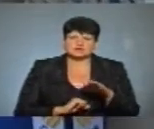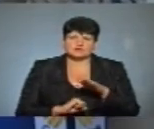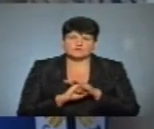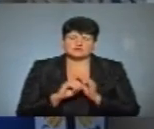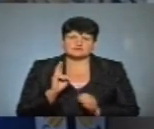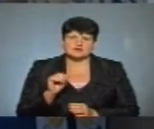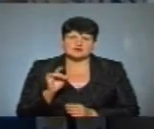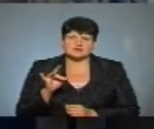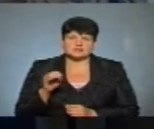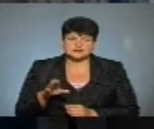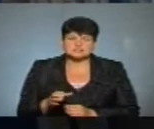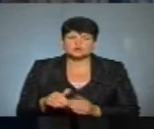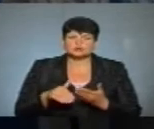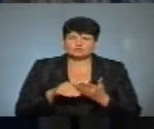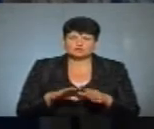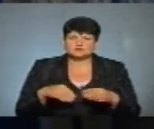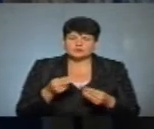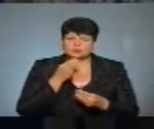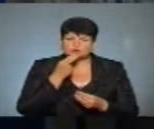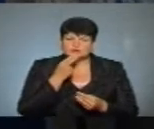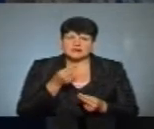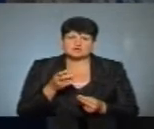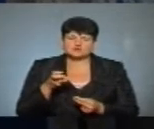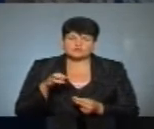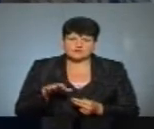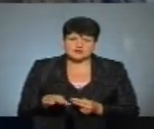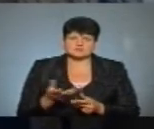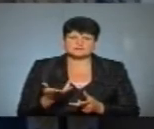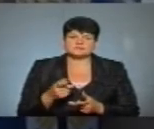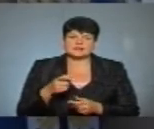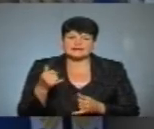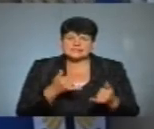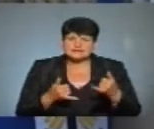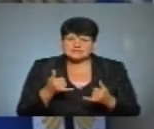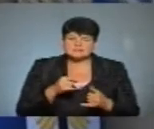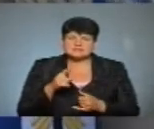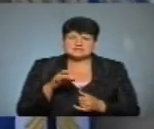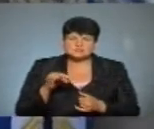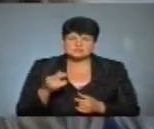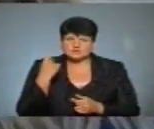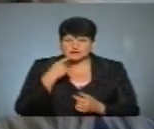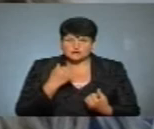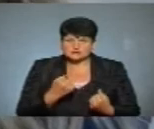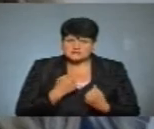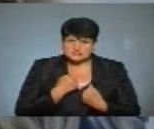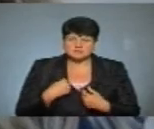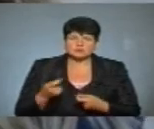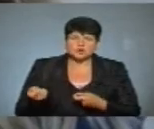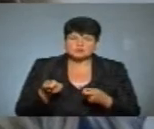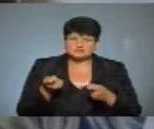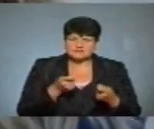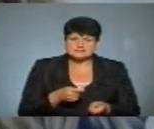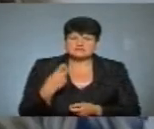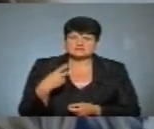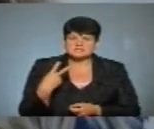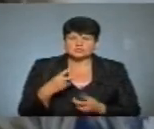«Карітасу». Допомога надавалася продукти харчування, побутова хімія і засоби індивідуального захисту. Ми розвезли